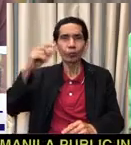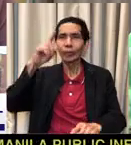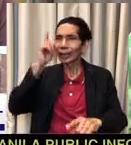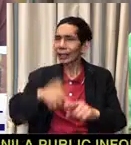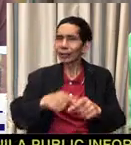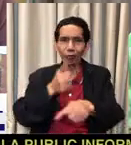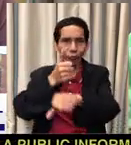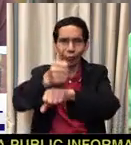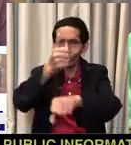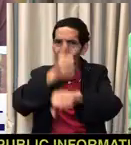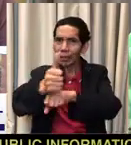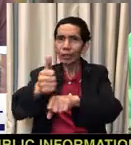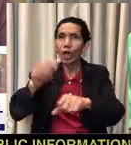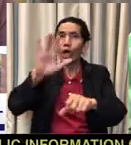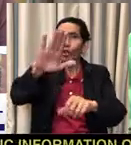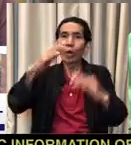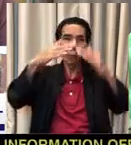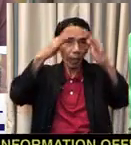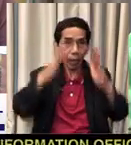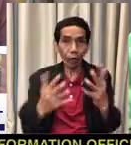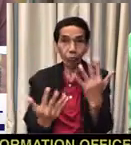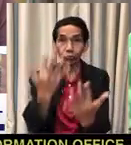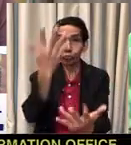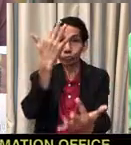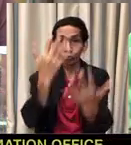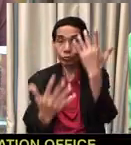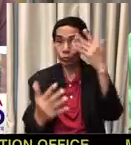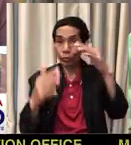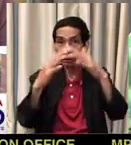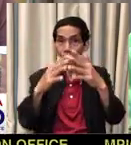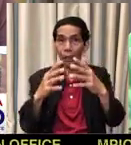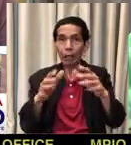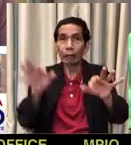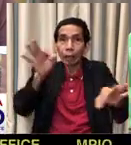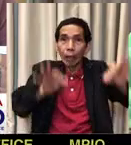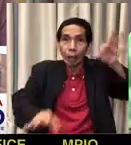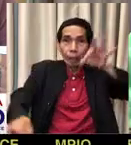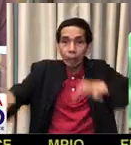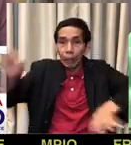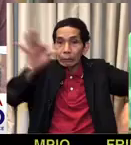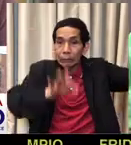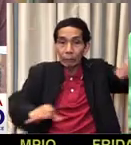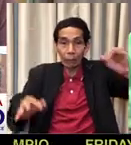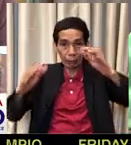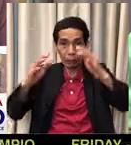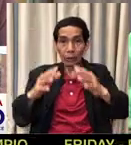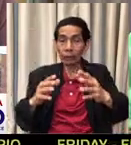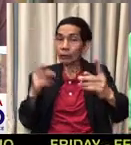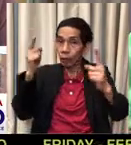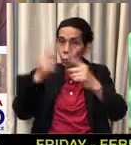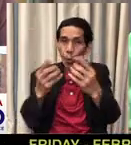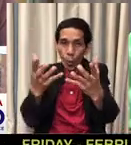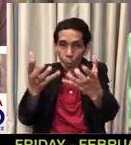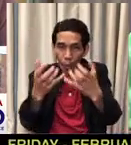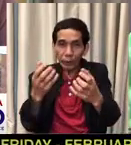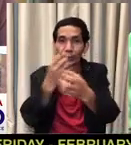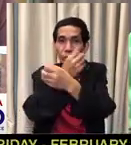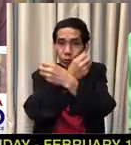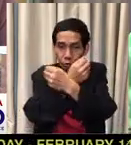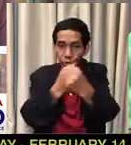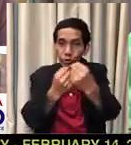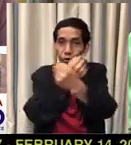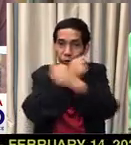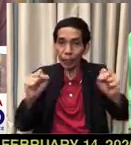masisisi na kapag yung bahay ninyo nasusunog na, natataranta kayo. To the point, gusto nyo pang iligtas ang bahay